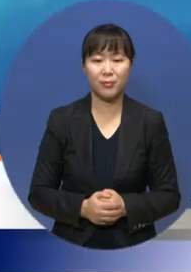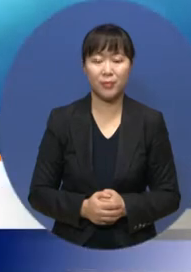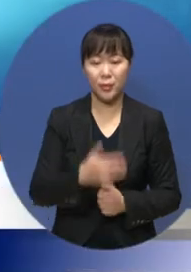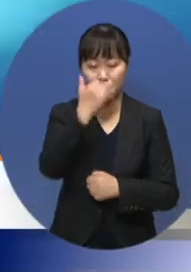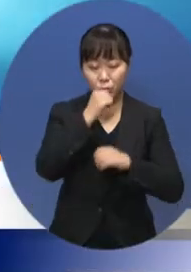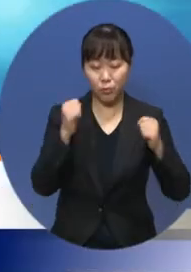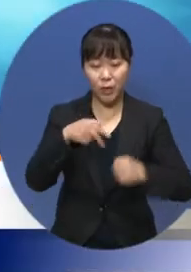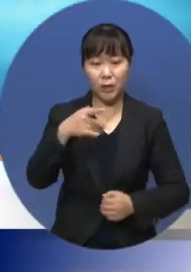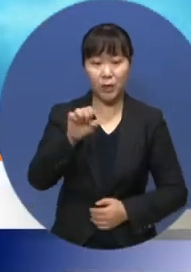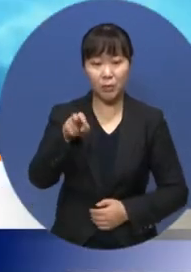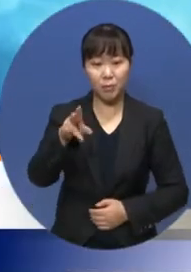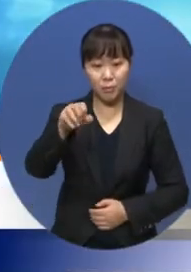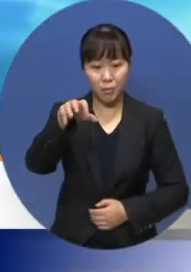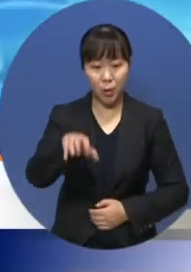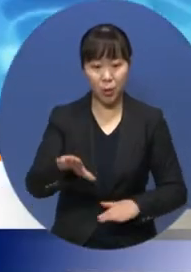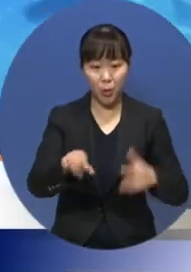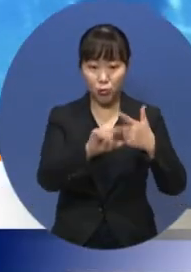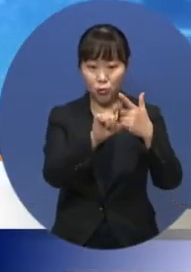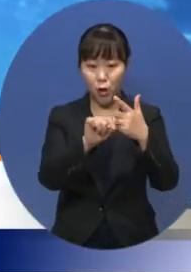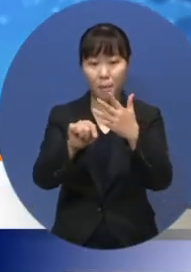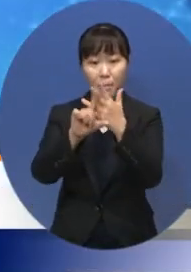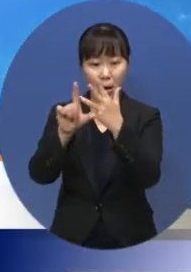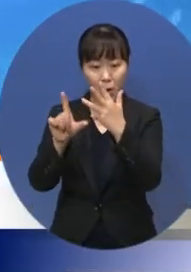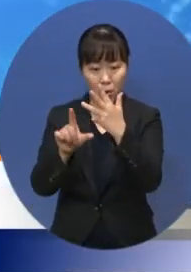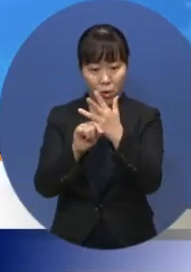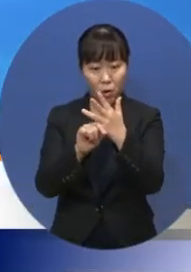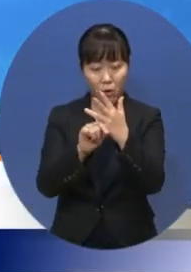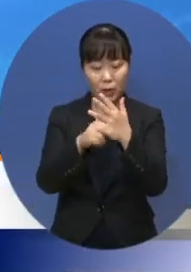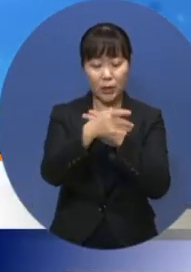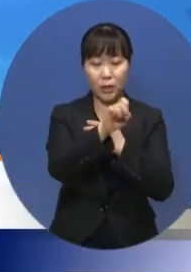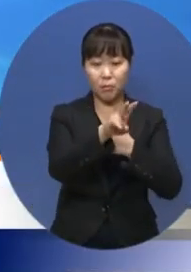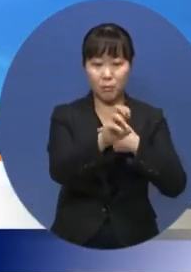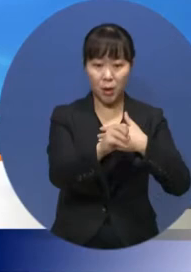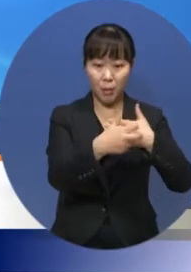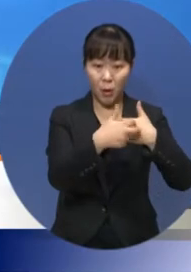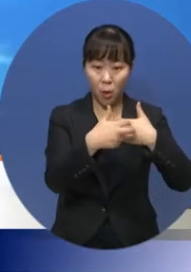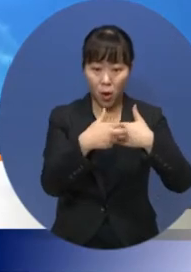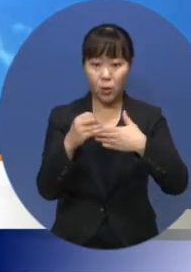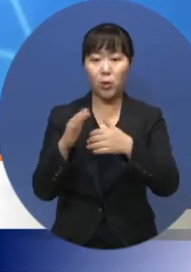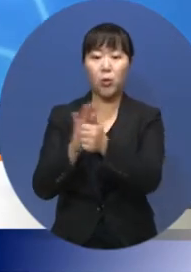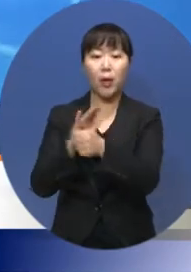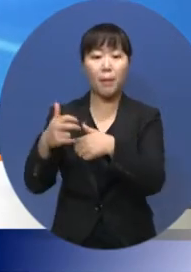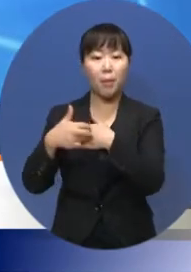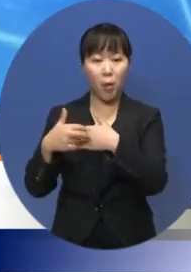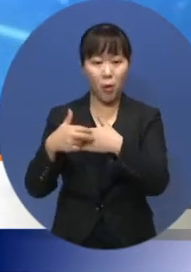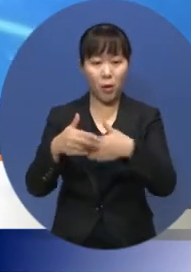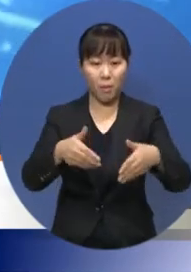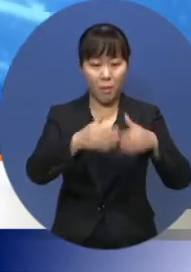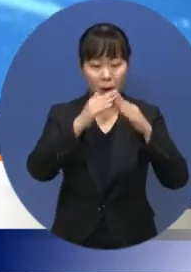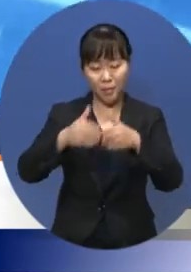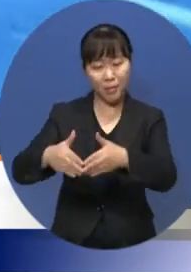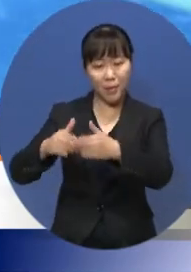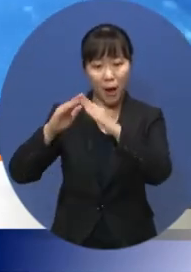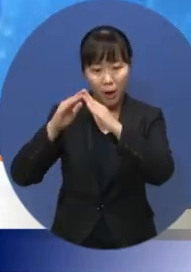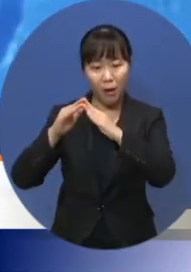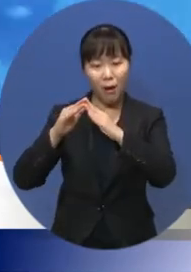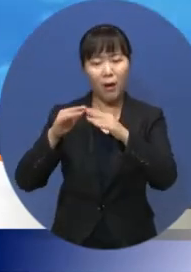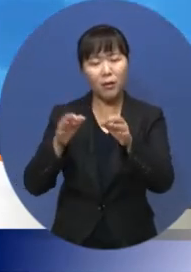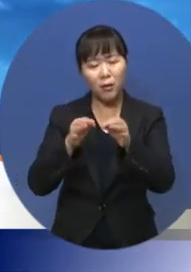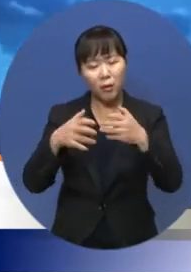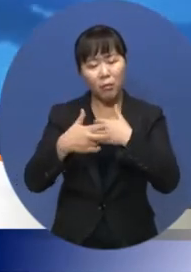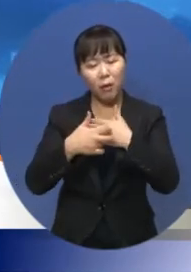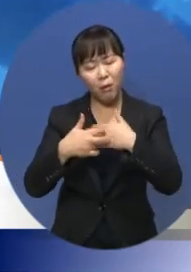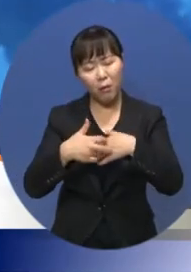충북 증평에 올해 6월과 8월 증평병원과 증평요양병원이 차례로 들어서면서 그간